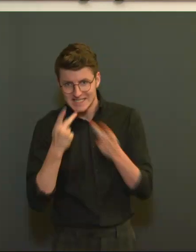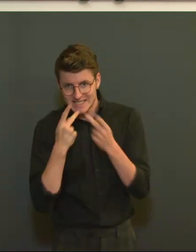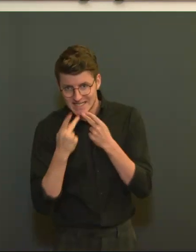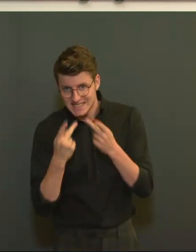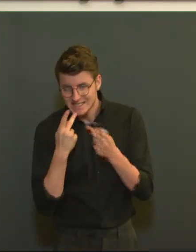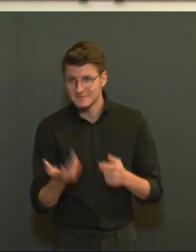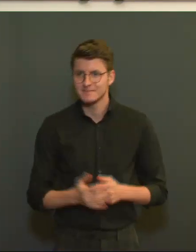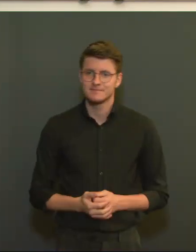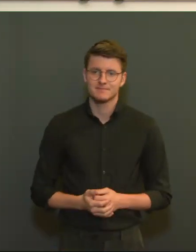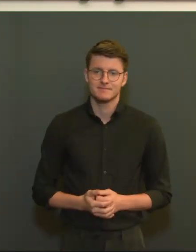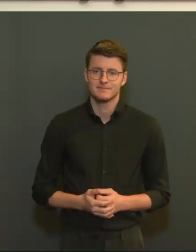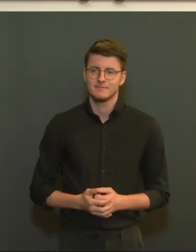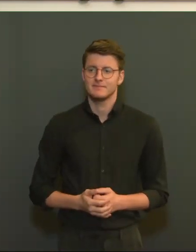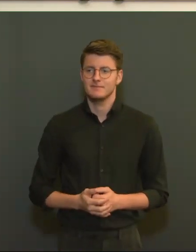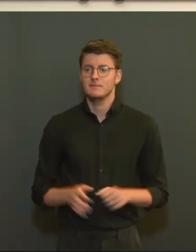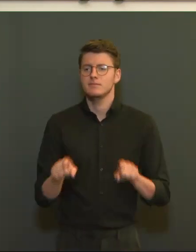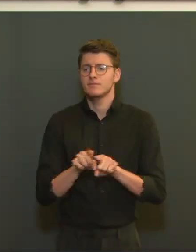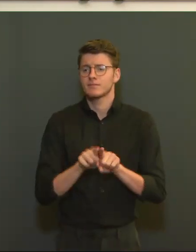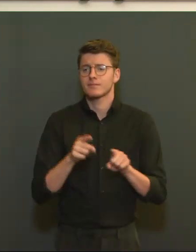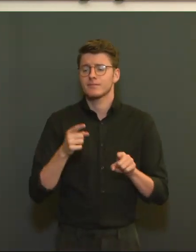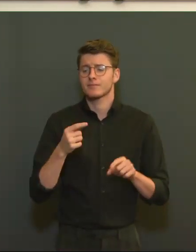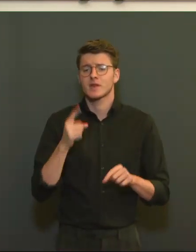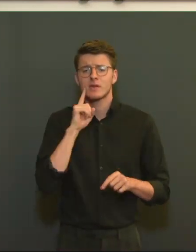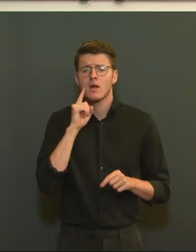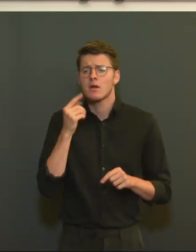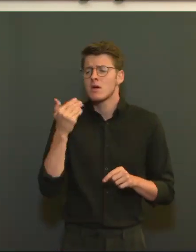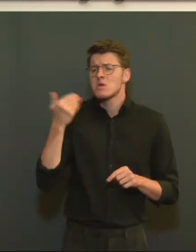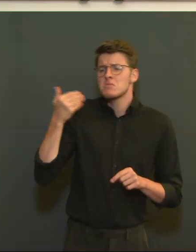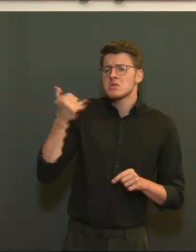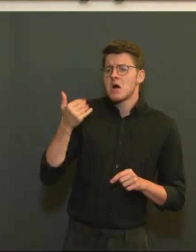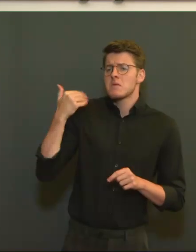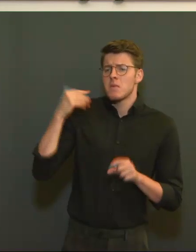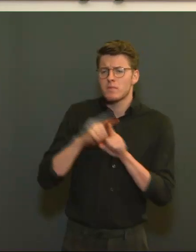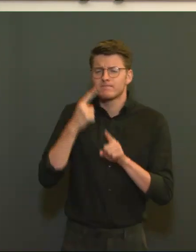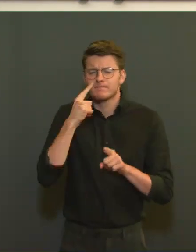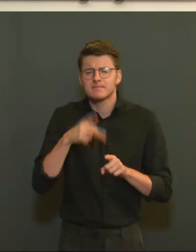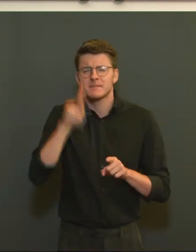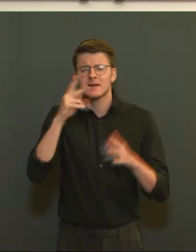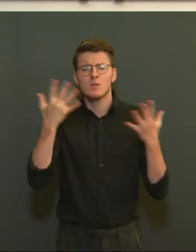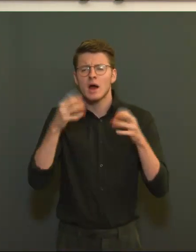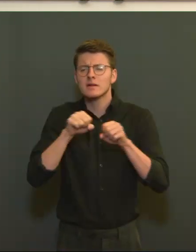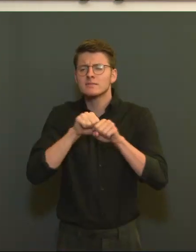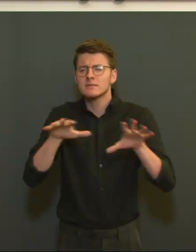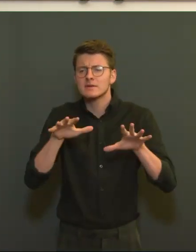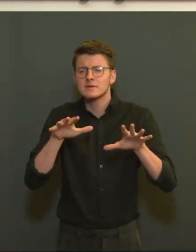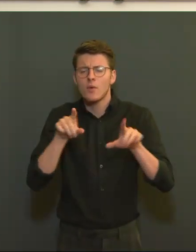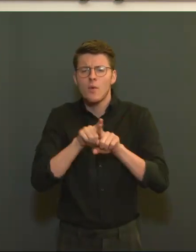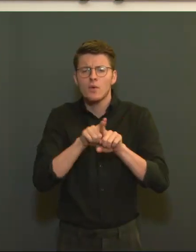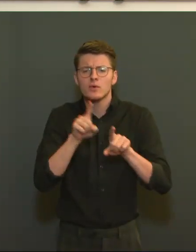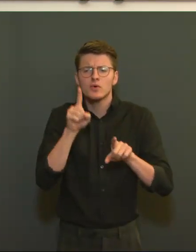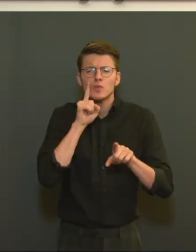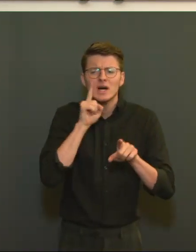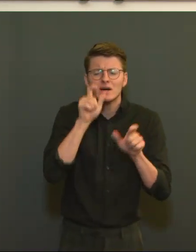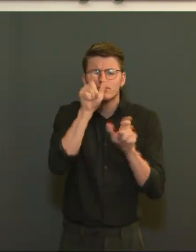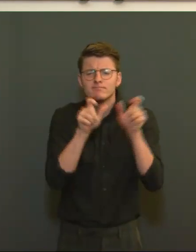Net als de voorgaande dagen zien we dat de besmettingen het hoogst blijven in de groep van de twintigers.